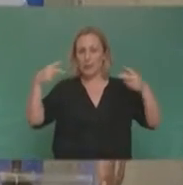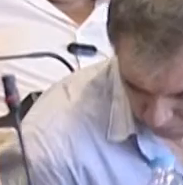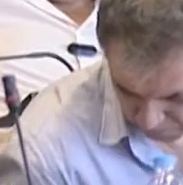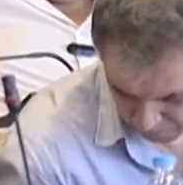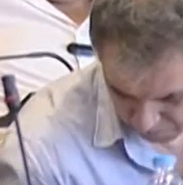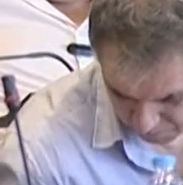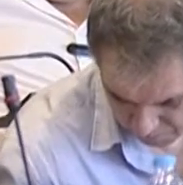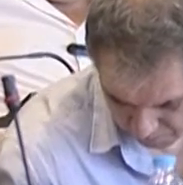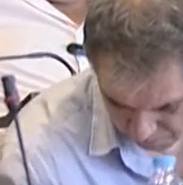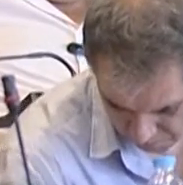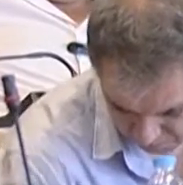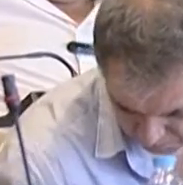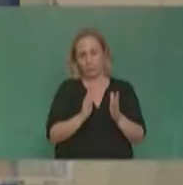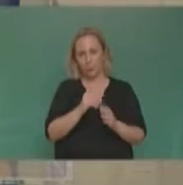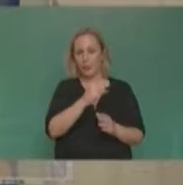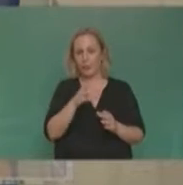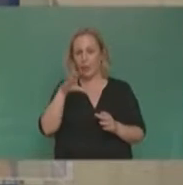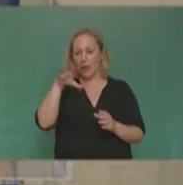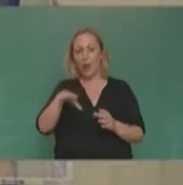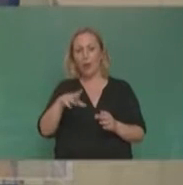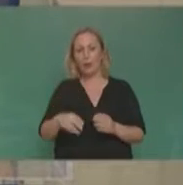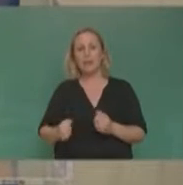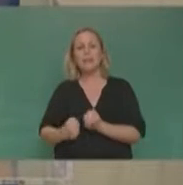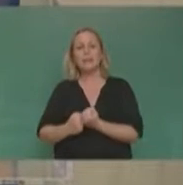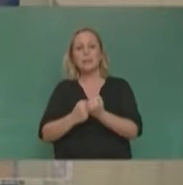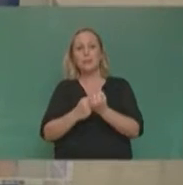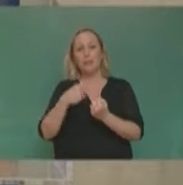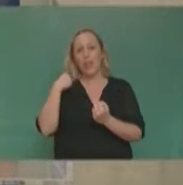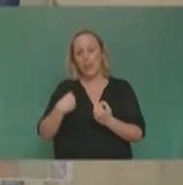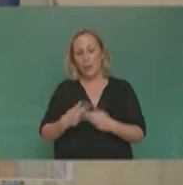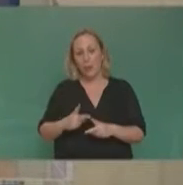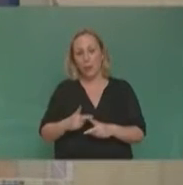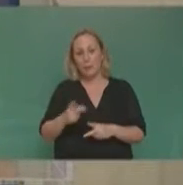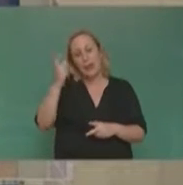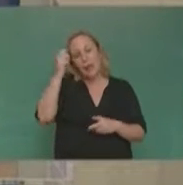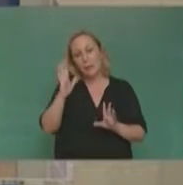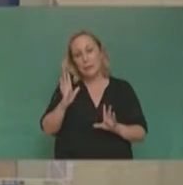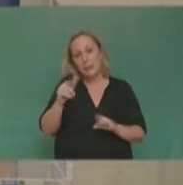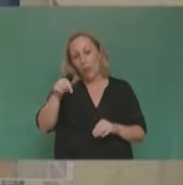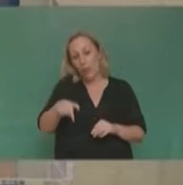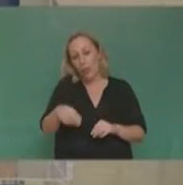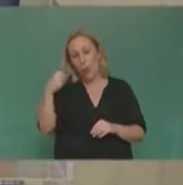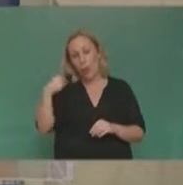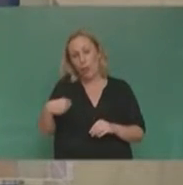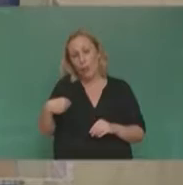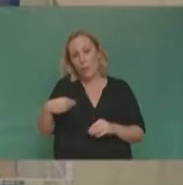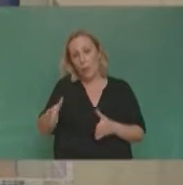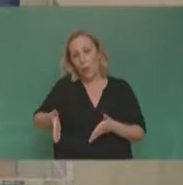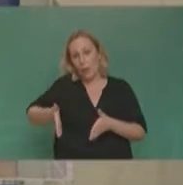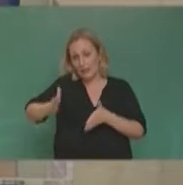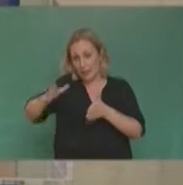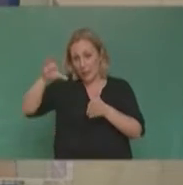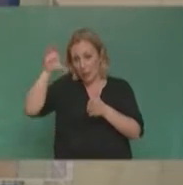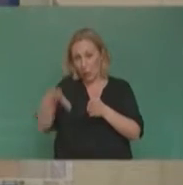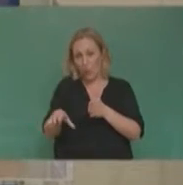της επιχείρησης. Η άποψή μας είναι ότι εφόσον έχει ξεκινήσει εδώ στο Δήμο, καλό είναι να συνεχίσει στο Δήμο μέσα.